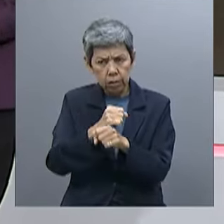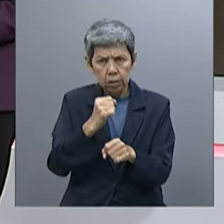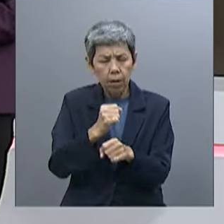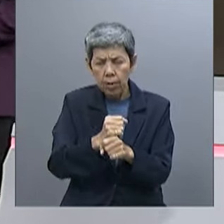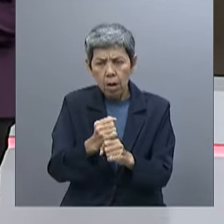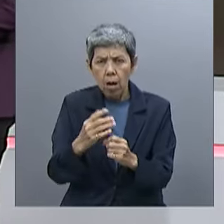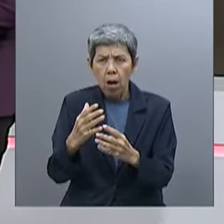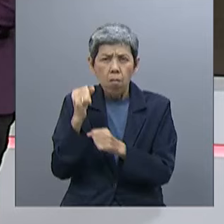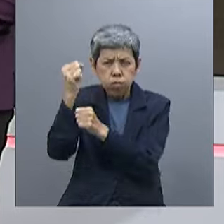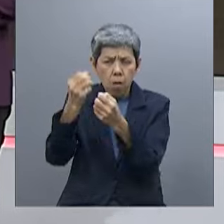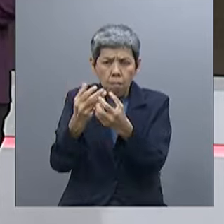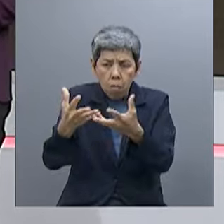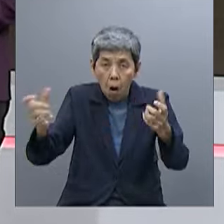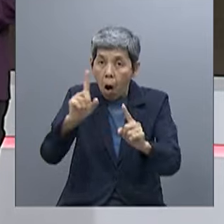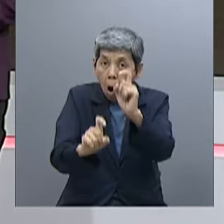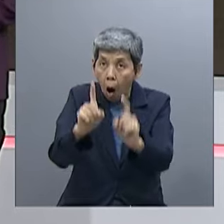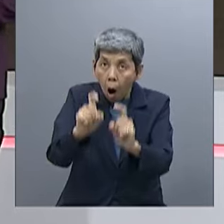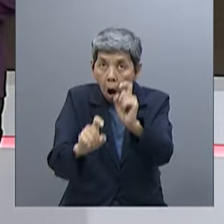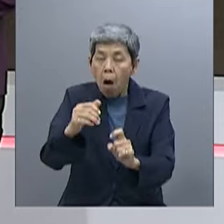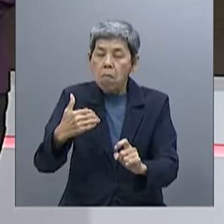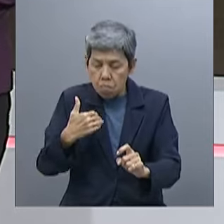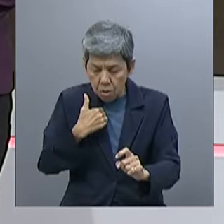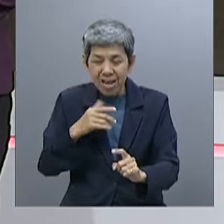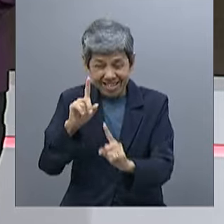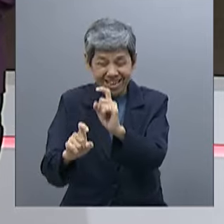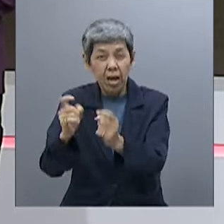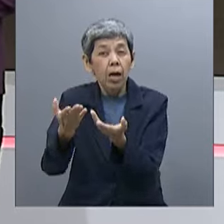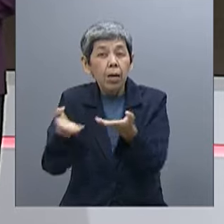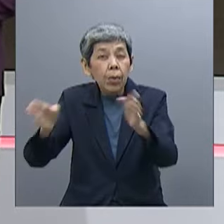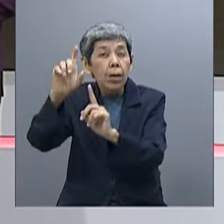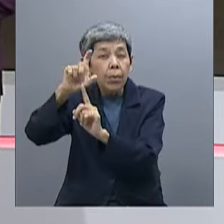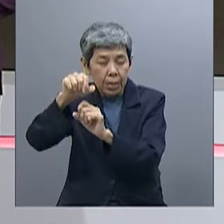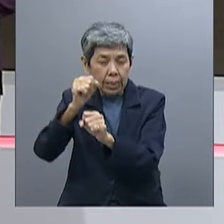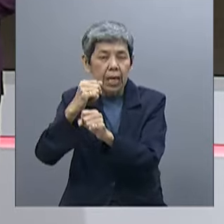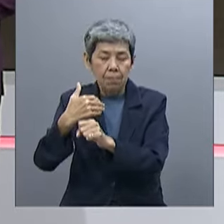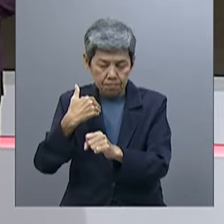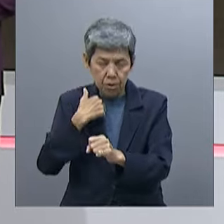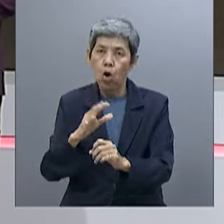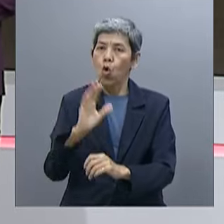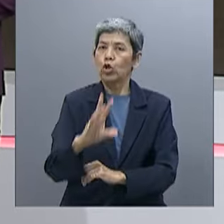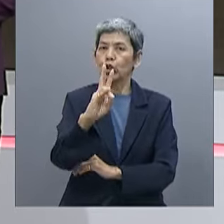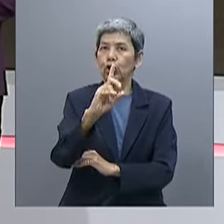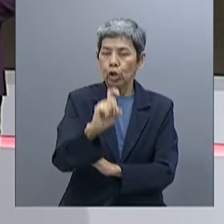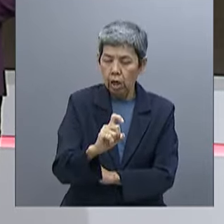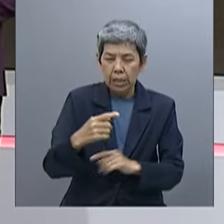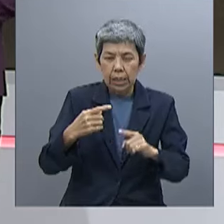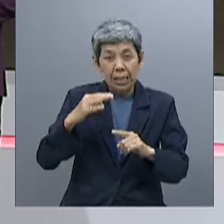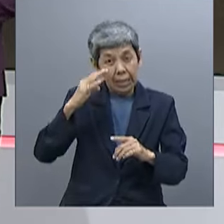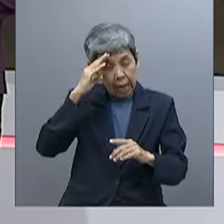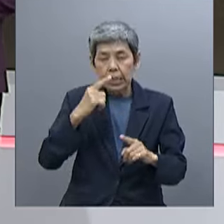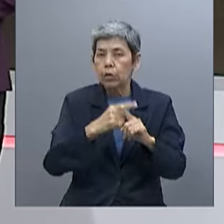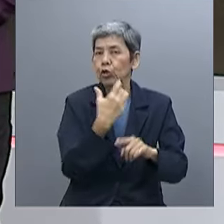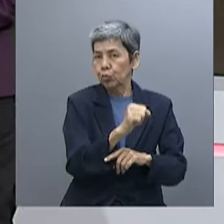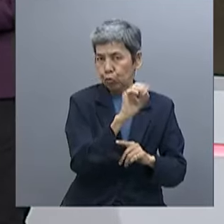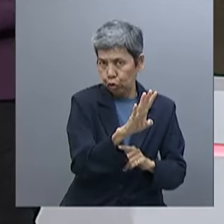มทำให้มีผู้เสียชีวิตณหน้าที่ณหน้าบริเวณสภ.ตากใบ7คนเจ้าหน้าที่บาดเจ็บไป14นายค่